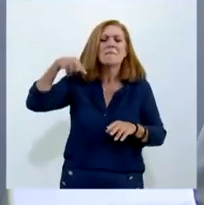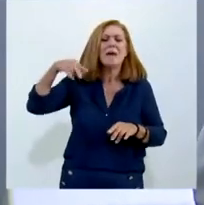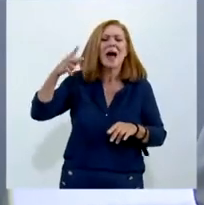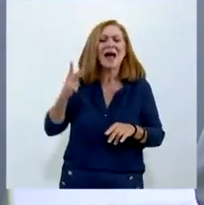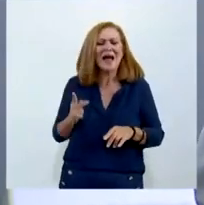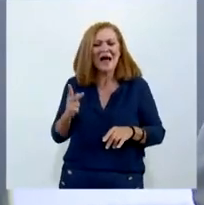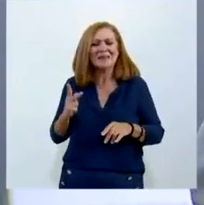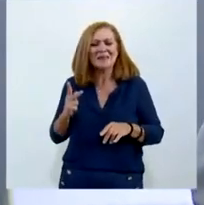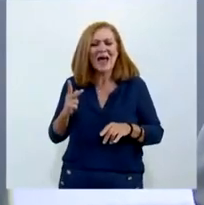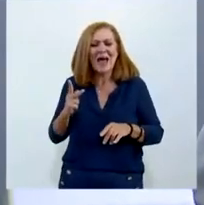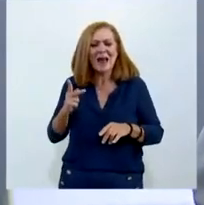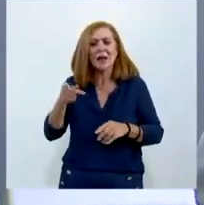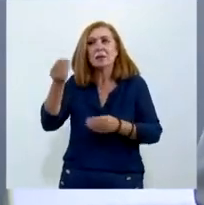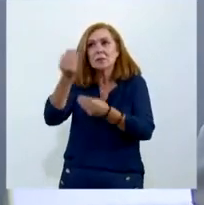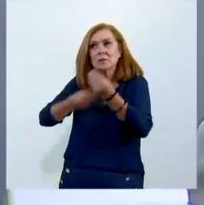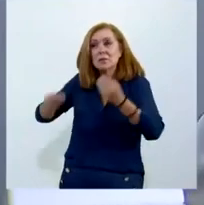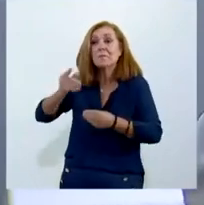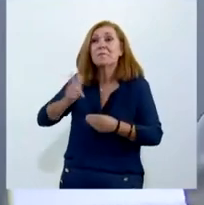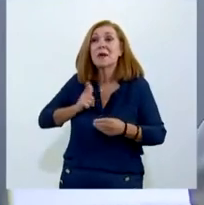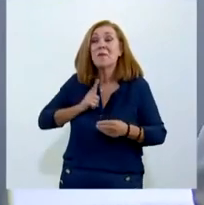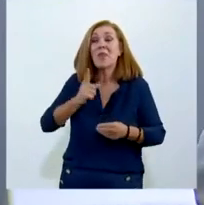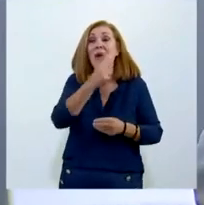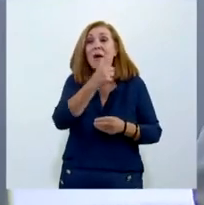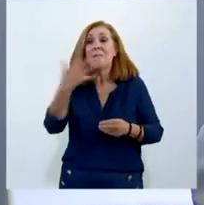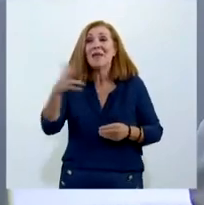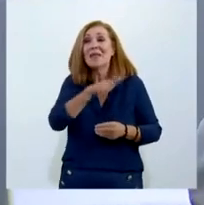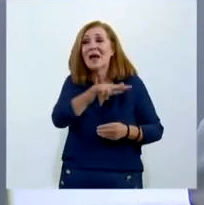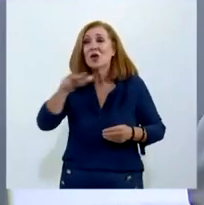περίπου 15 εκατομμύρια τουρίστες ανά έτος.